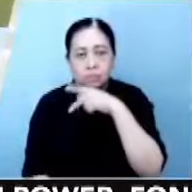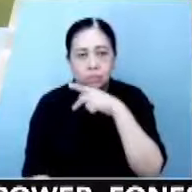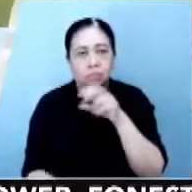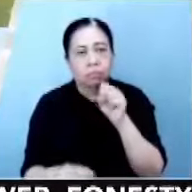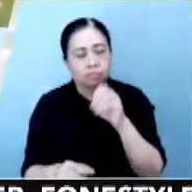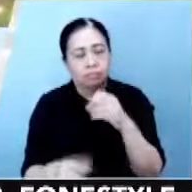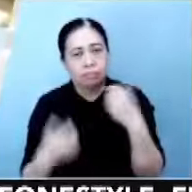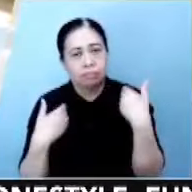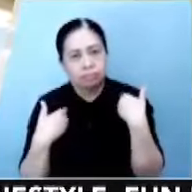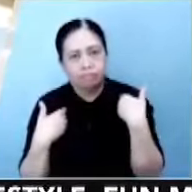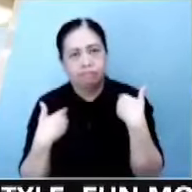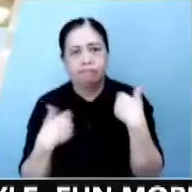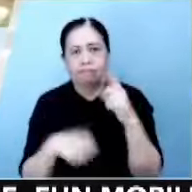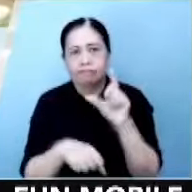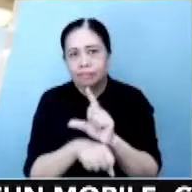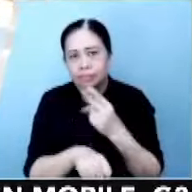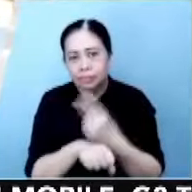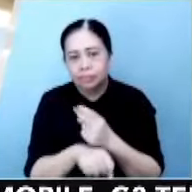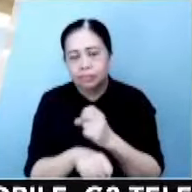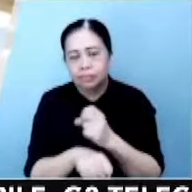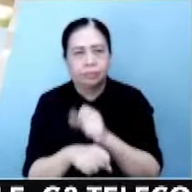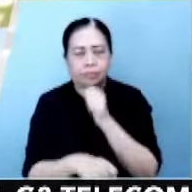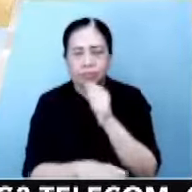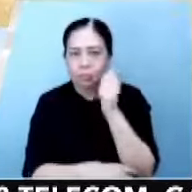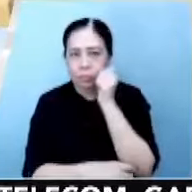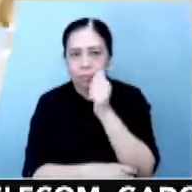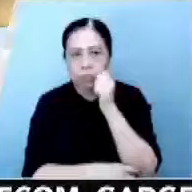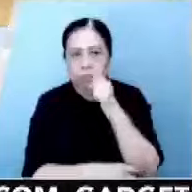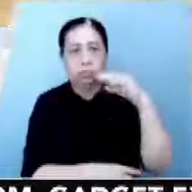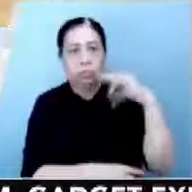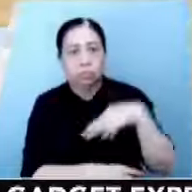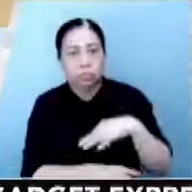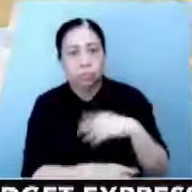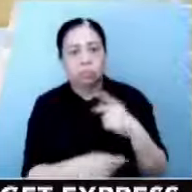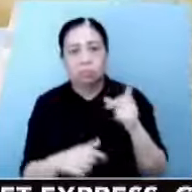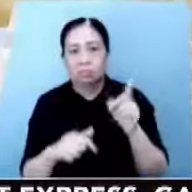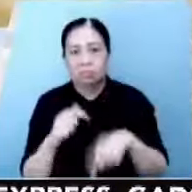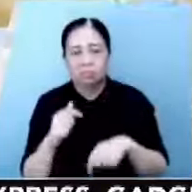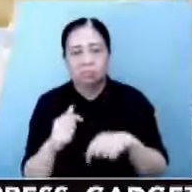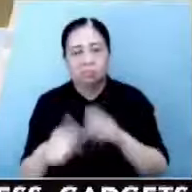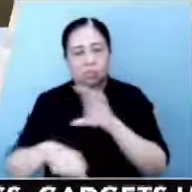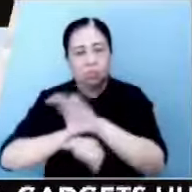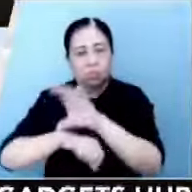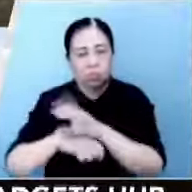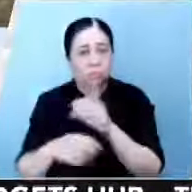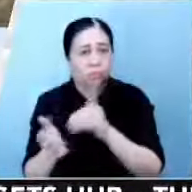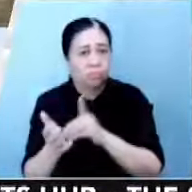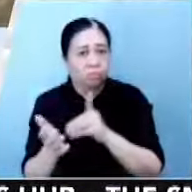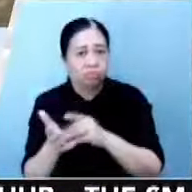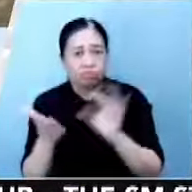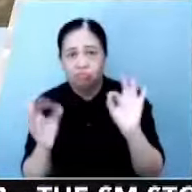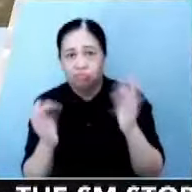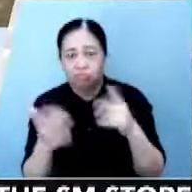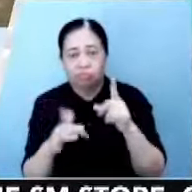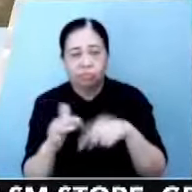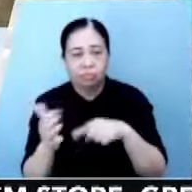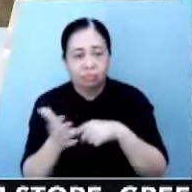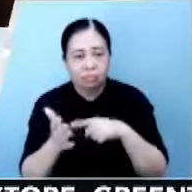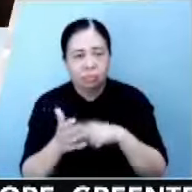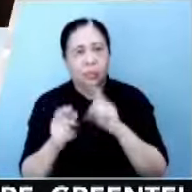pagkakitaan. Dahil hindi araw-araw ang kita, hindi siya makapagpakonsulta sa doktor. Kaya ganoon na lang ang tuwa